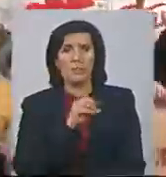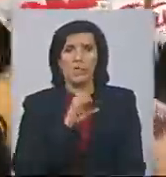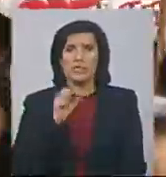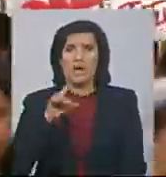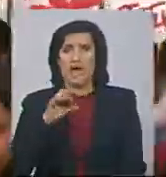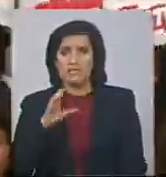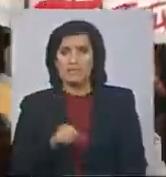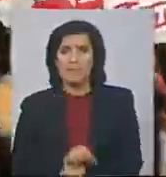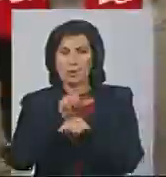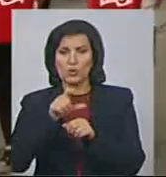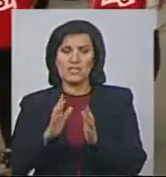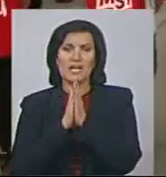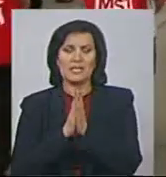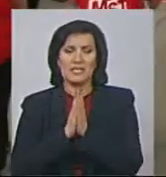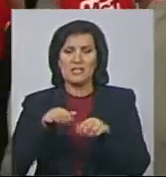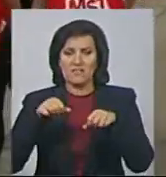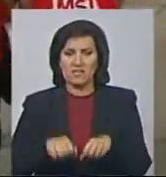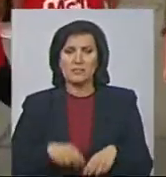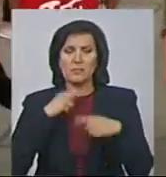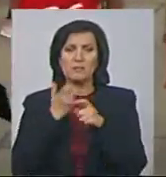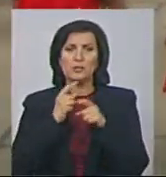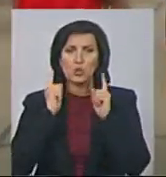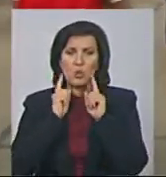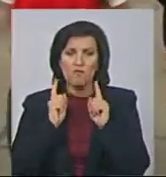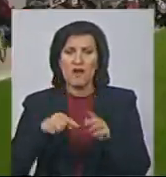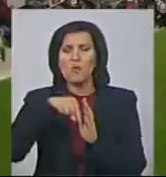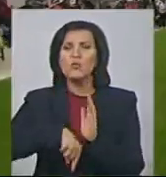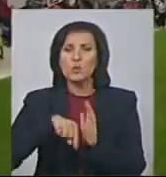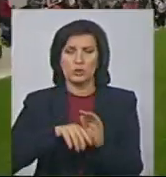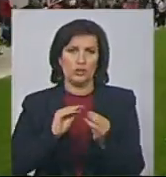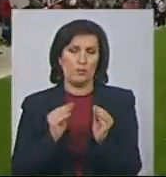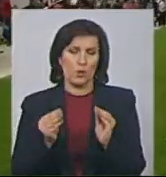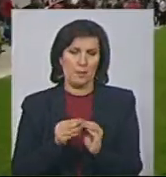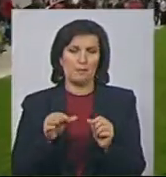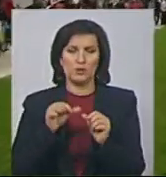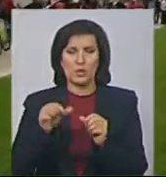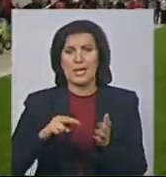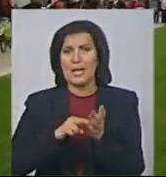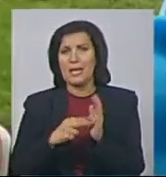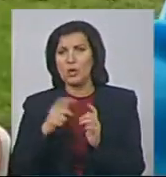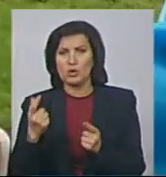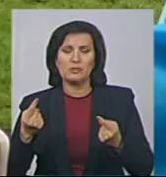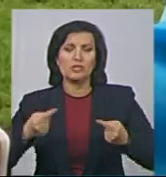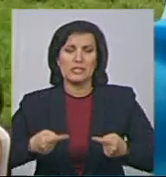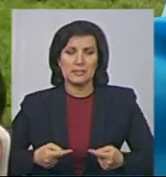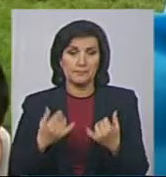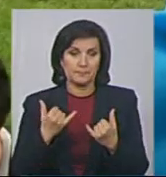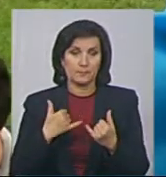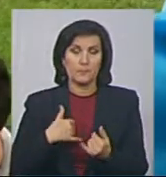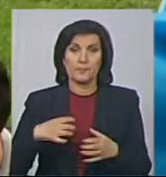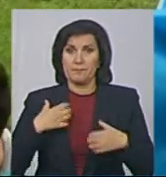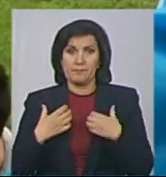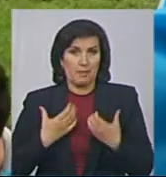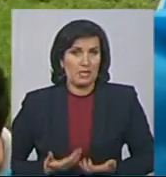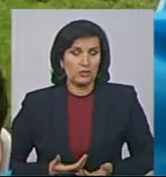Буенос-Айресі. Мітингувальники закликали владу приділяти більше уваги внутрішнім проблемам, зокрема економічній кризі. Зараз ми переживаємо